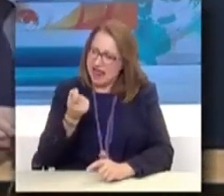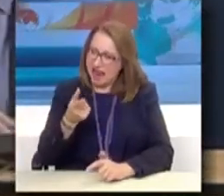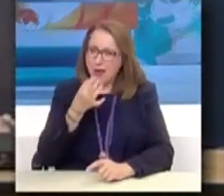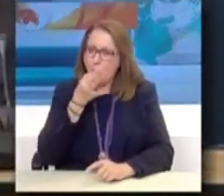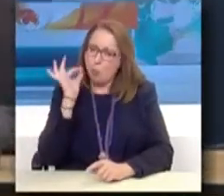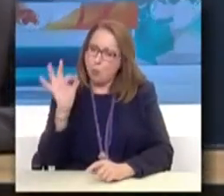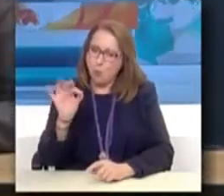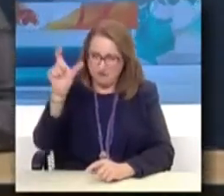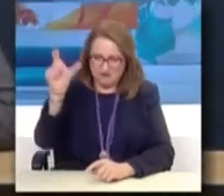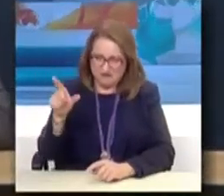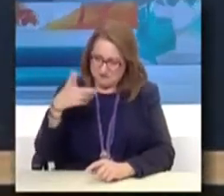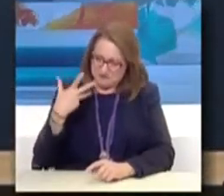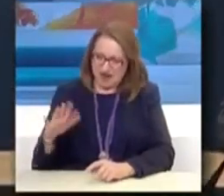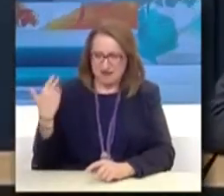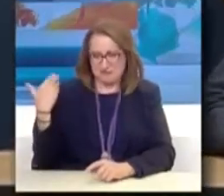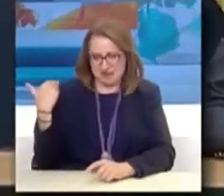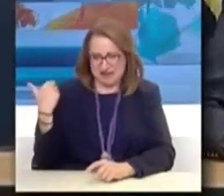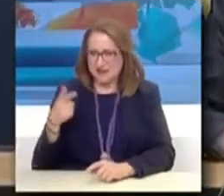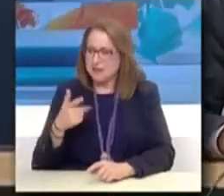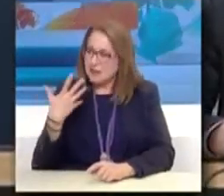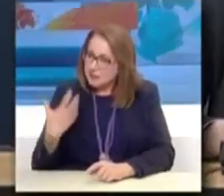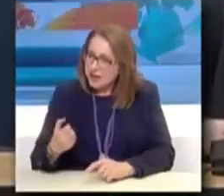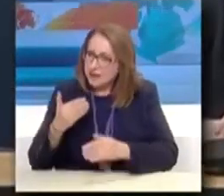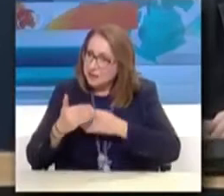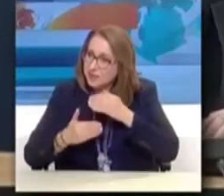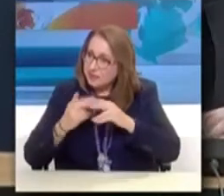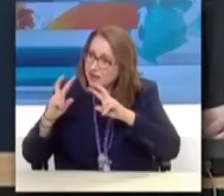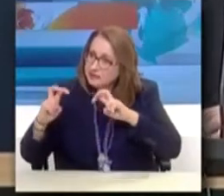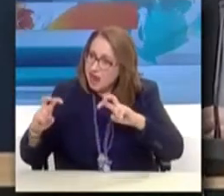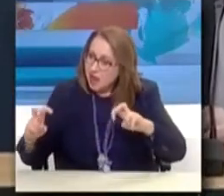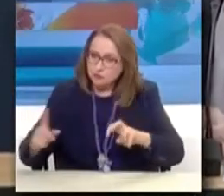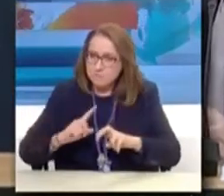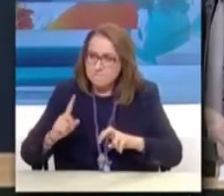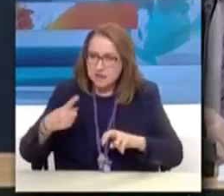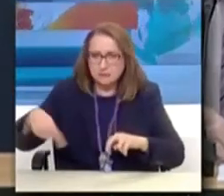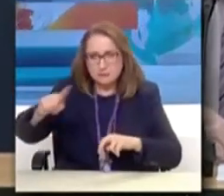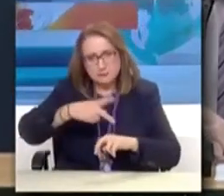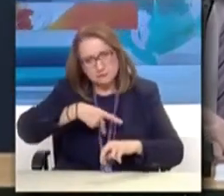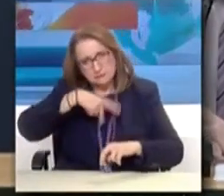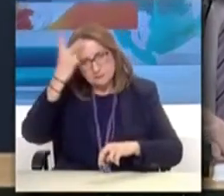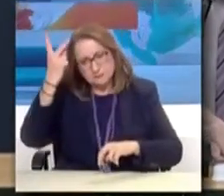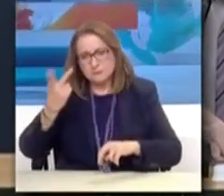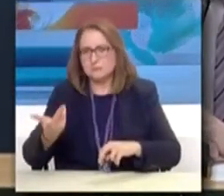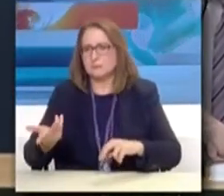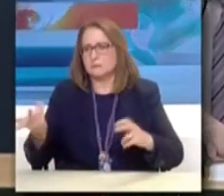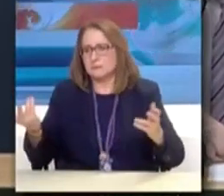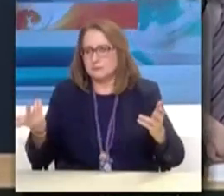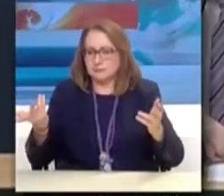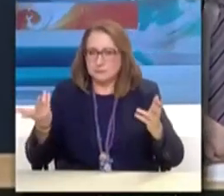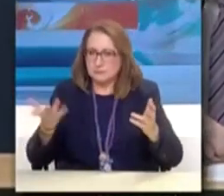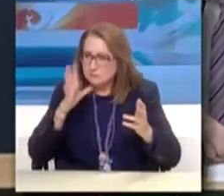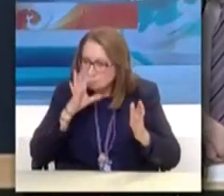στις ιδιωτικές δομές. Θα υπάρξει κάποια διαδικασία ελέγχου εκεί για να έχουμε μια σωστή εικόνα και